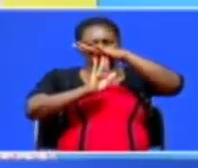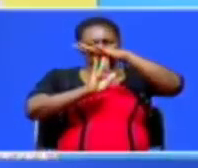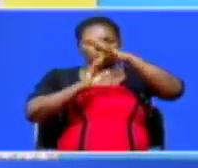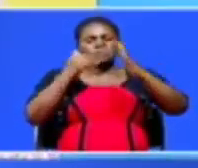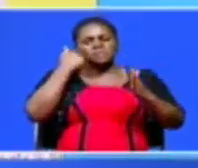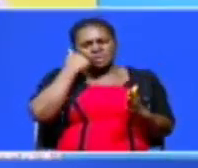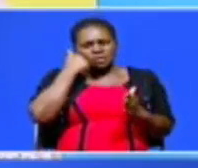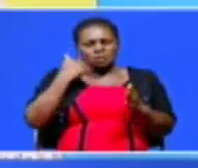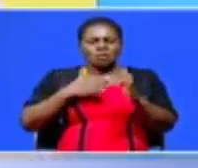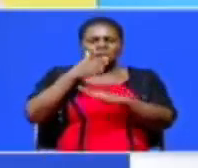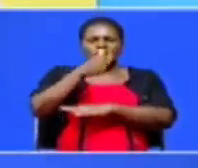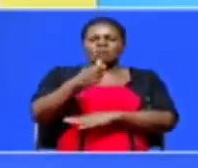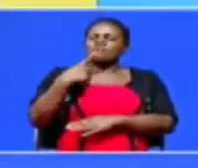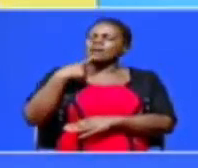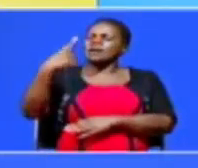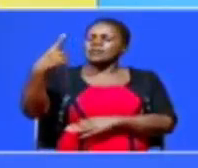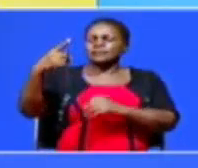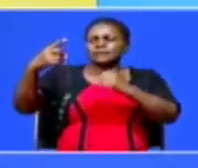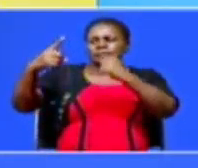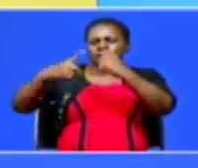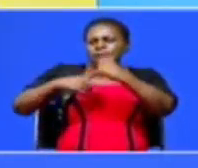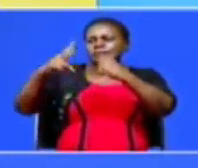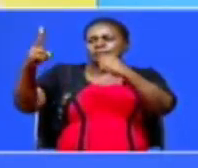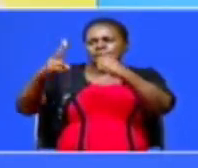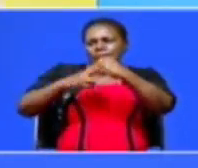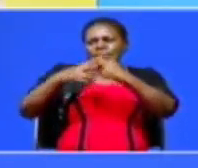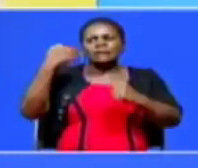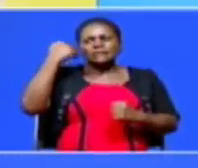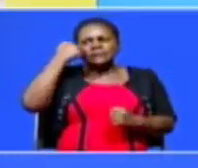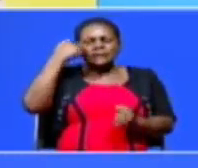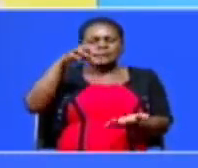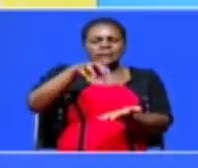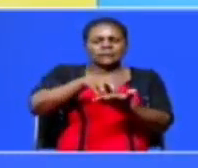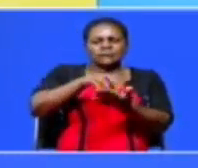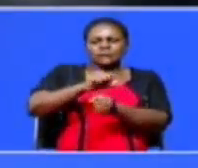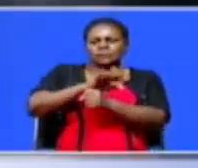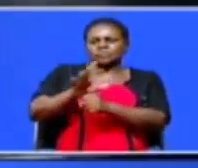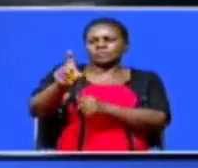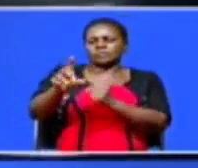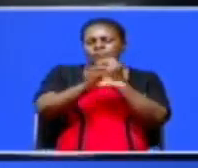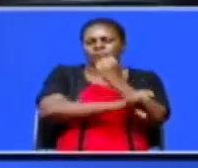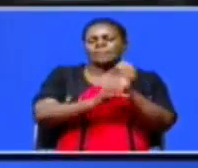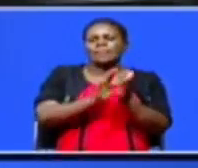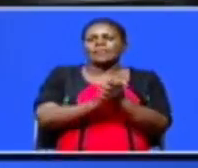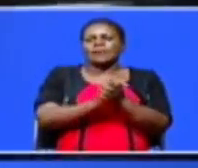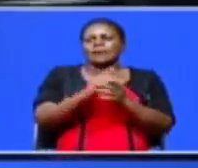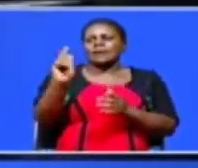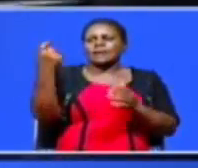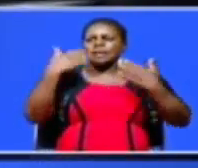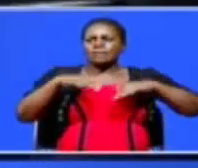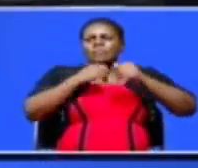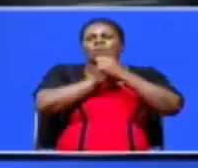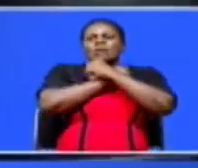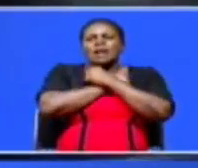report over 167 positive cases in the country. Na kwa wale wa Kenya